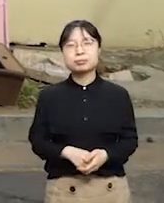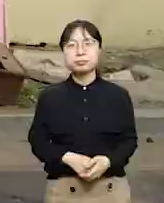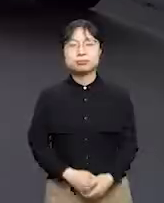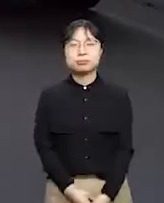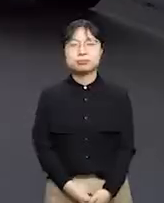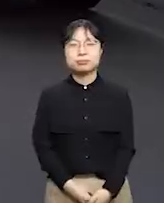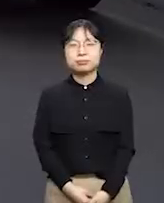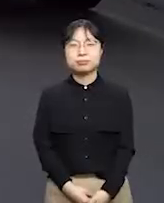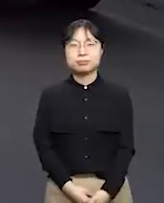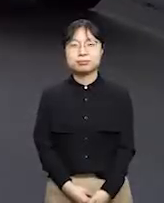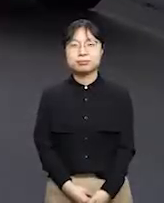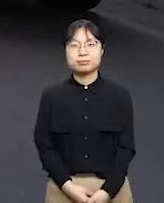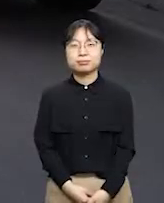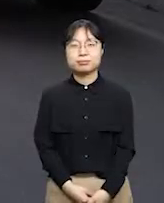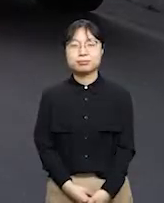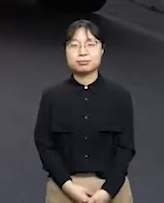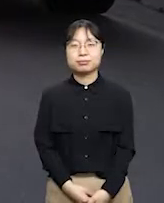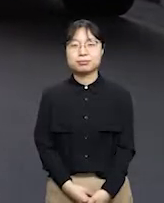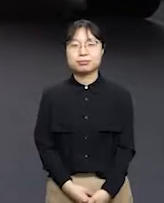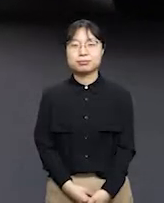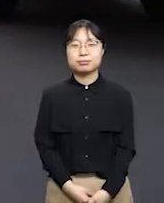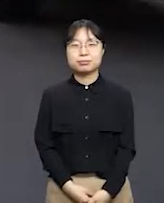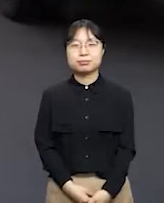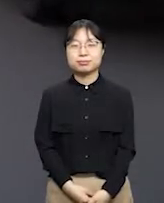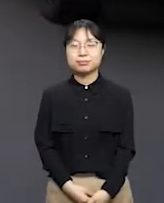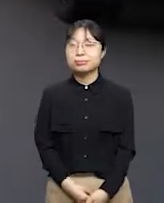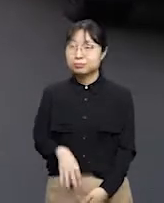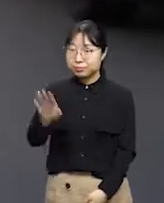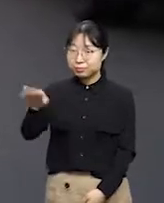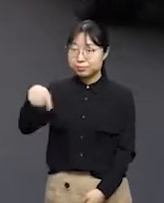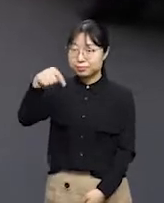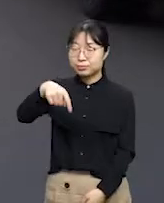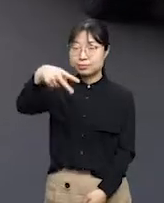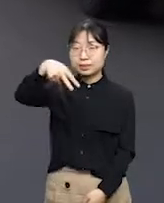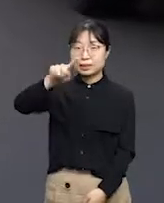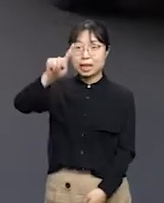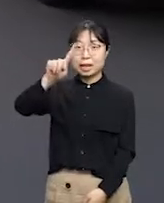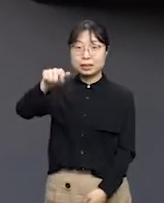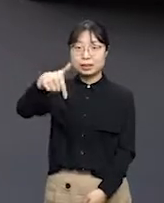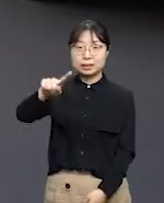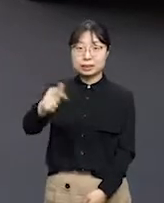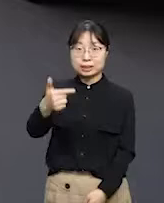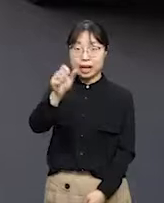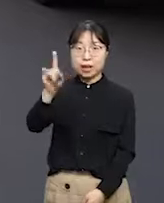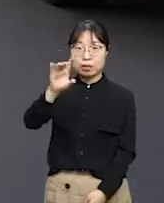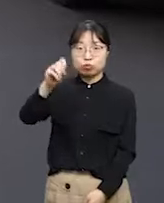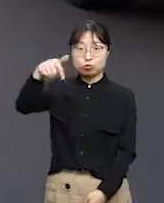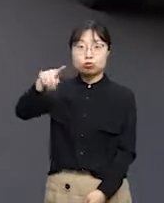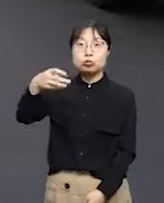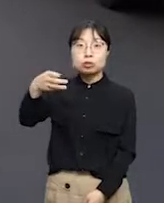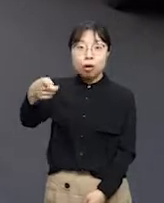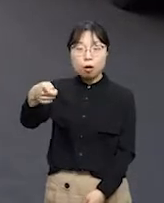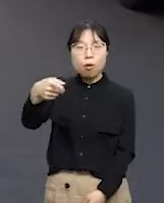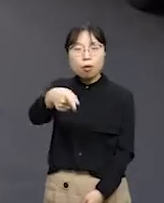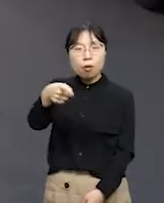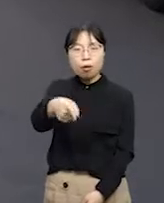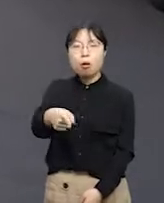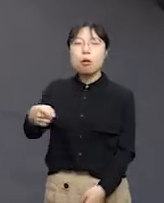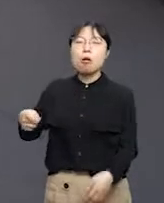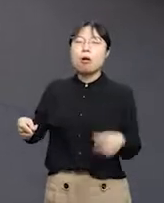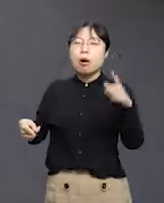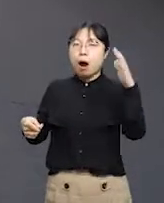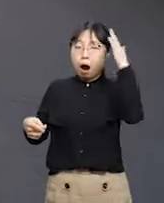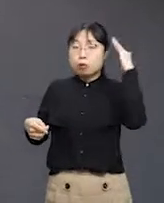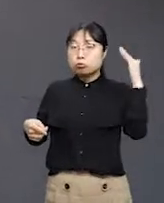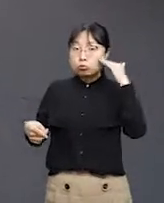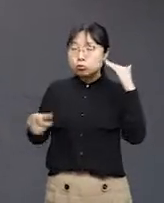예. 아, 여기 근데 이 사근 핵융터는 예. 일제 강점기 때 참